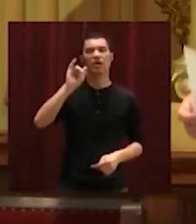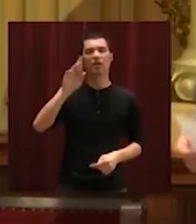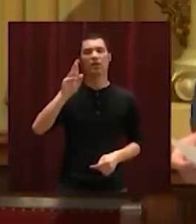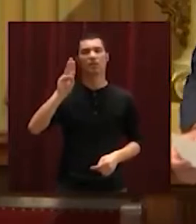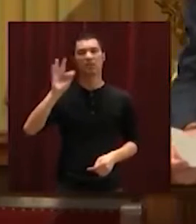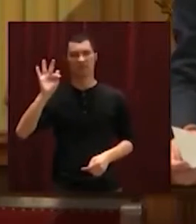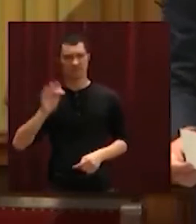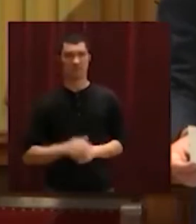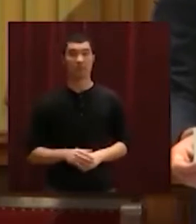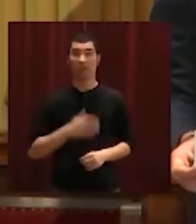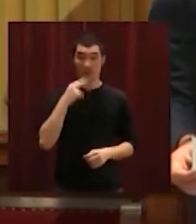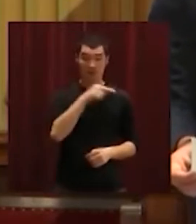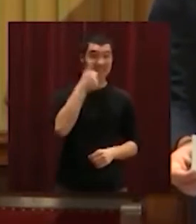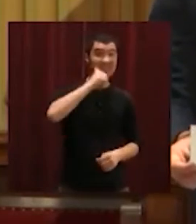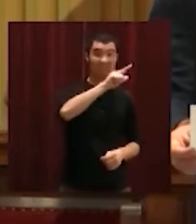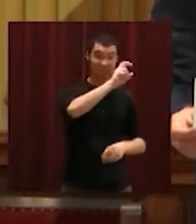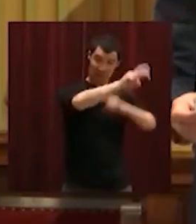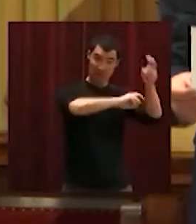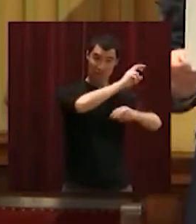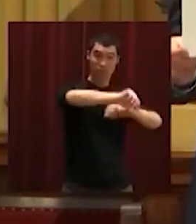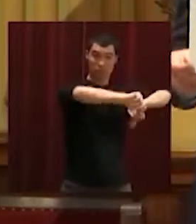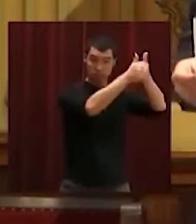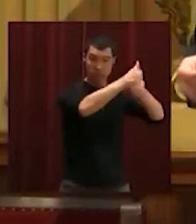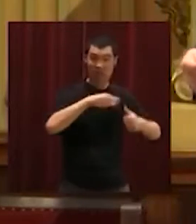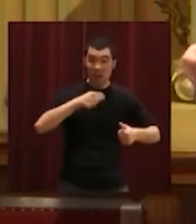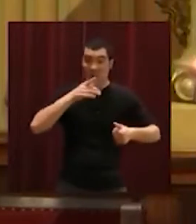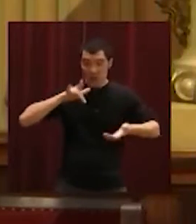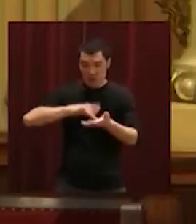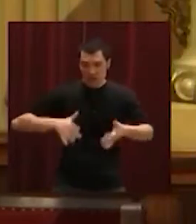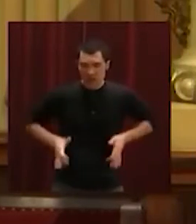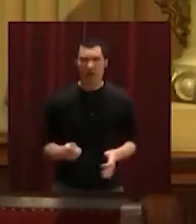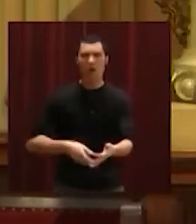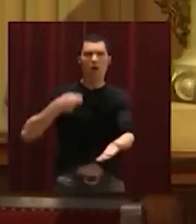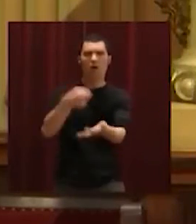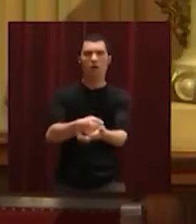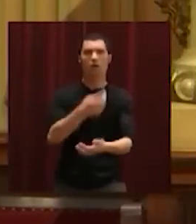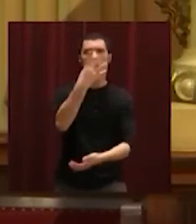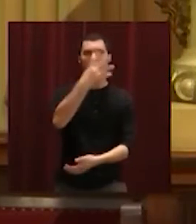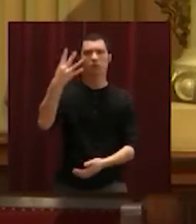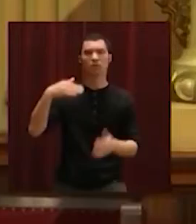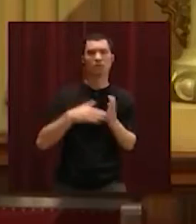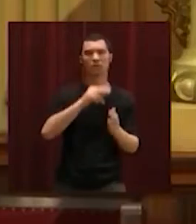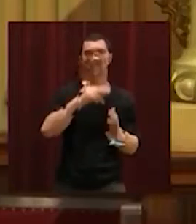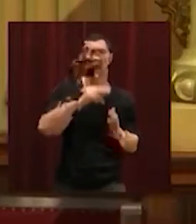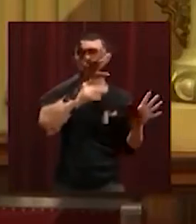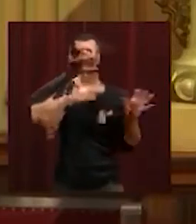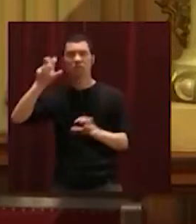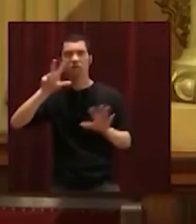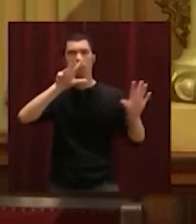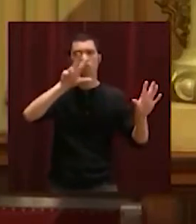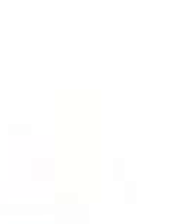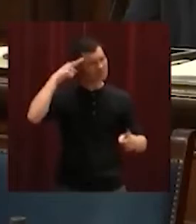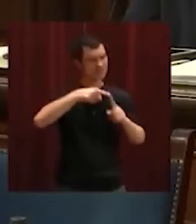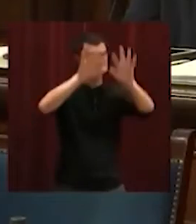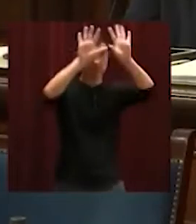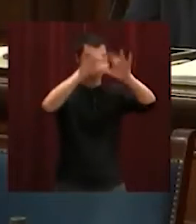Mentre que si s'aprova la reforma del senyor Sánchez, el fill haurà de pagar de IRPF 44.880 euros.